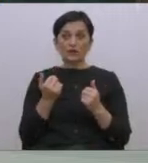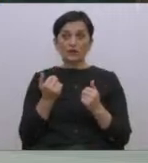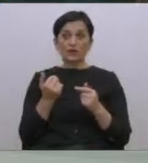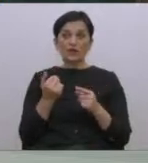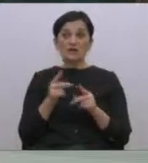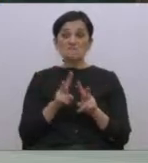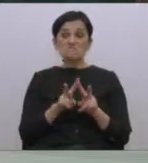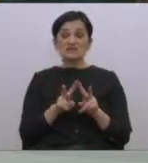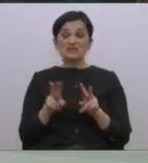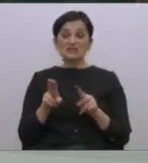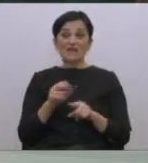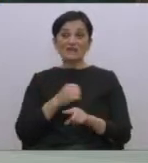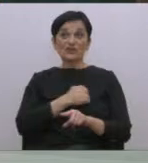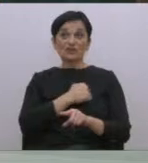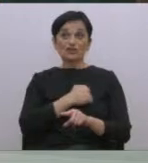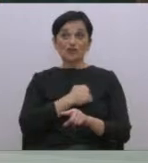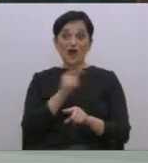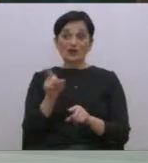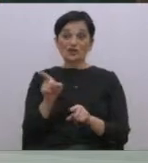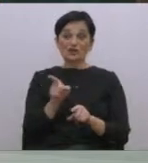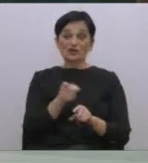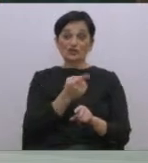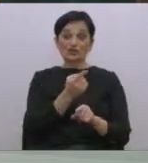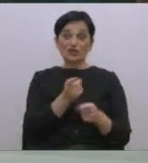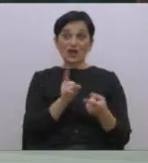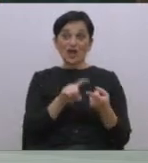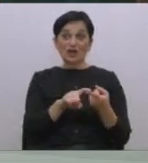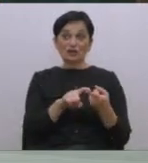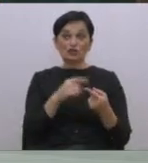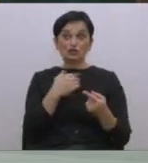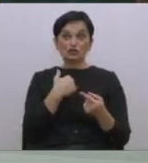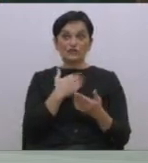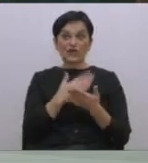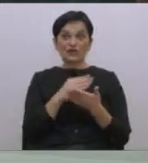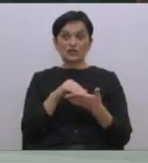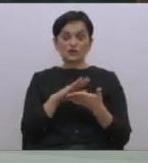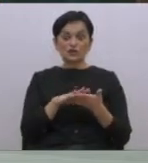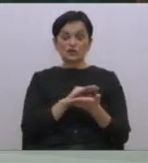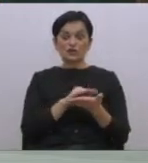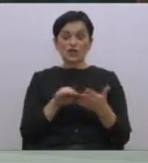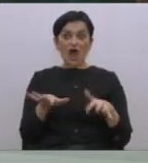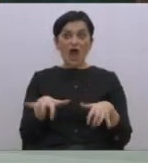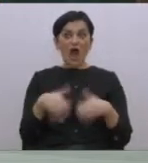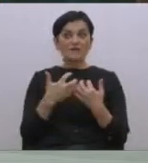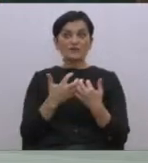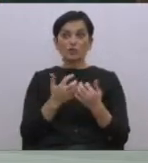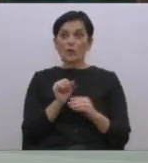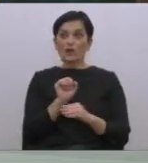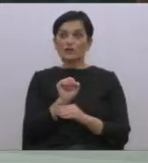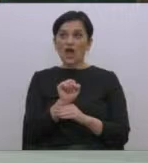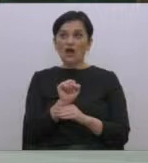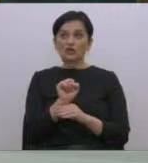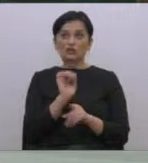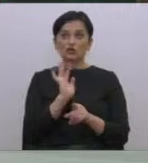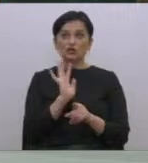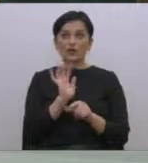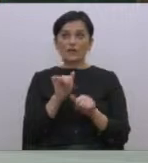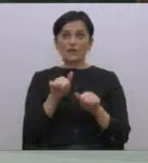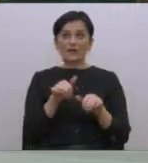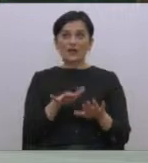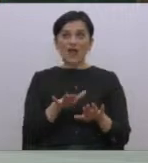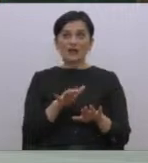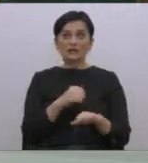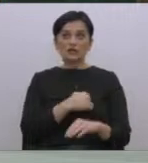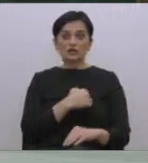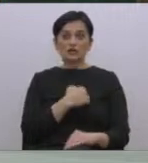caris mzgavsi, rogur, ciarși, gacui, asta în dacă și rebit, ce în cuau, ce anat, ai automatura, ca și cer de bares, gada scotile bagațul